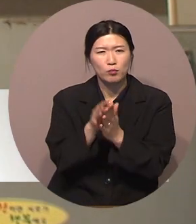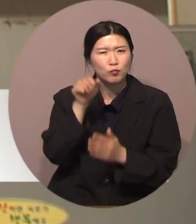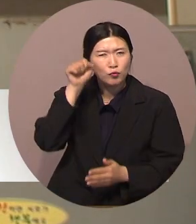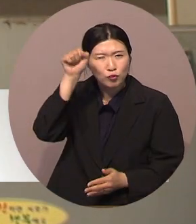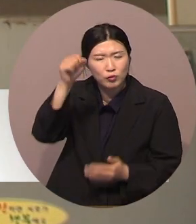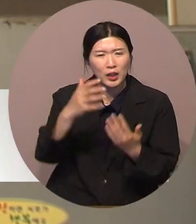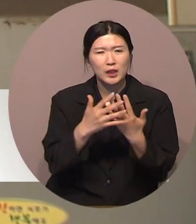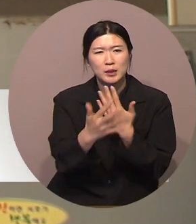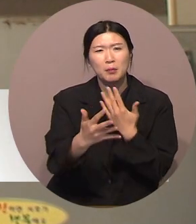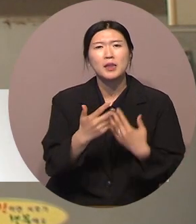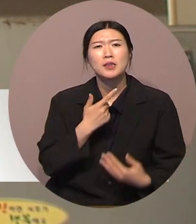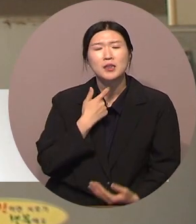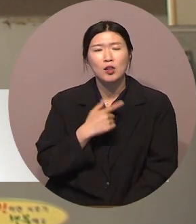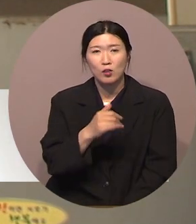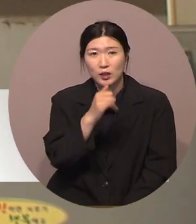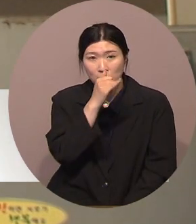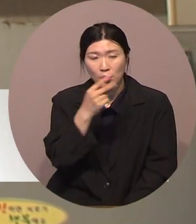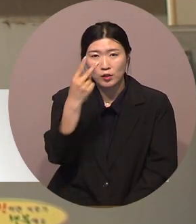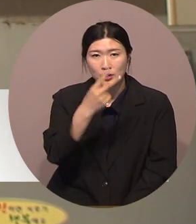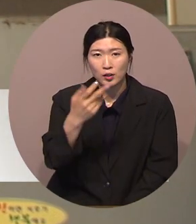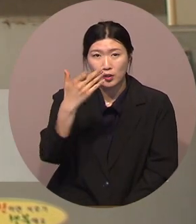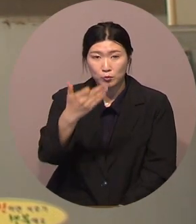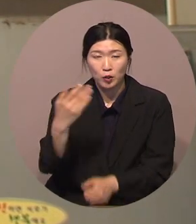등의 사유로 지난 2019년